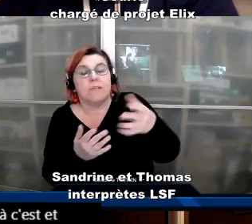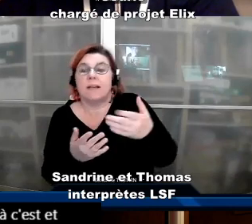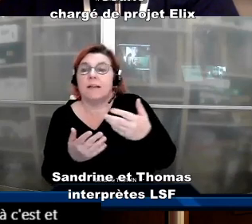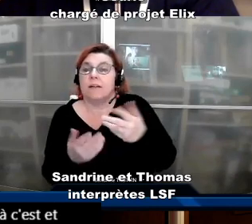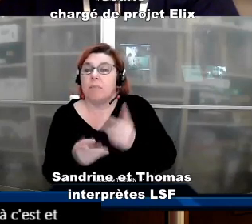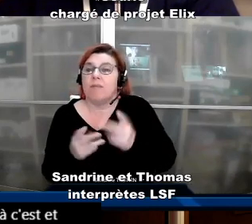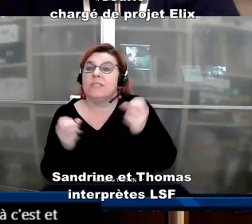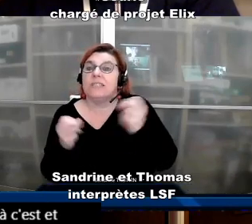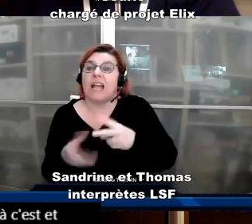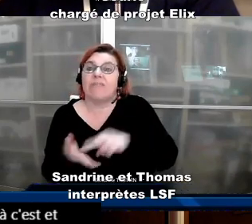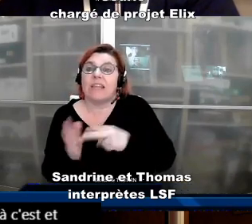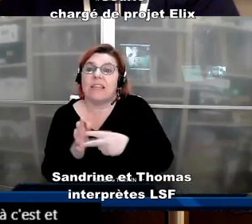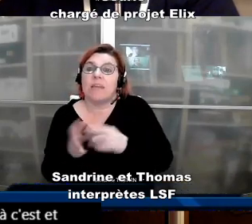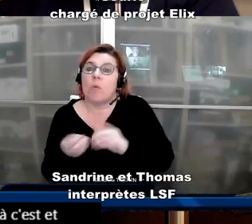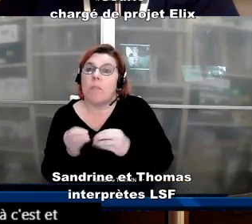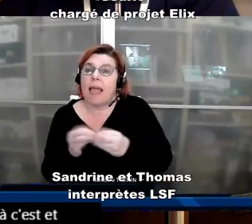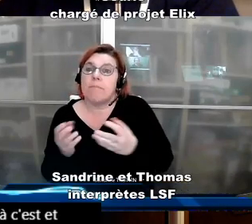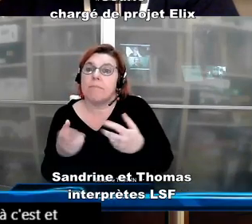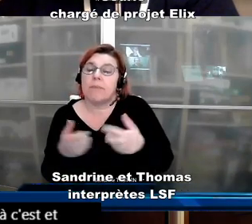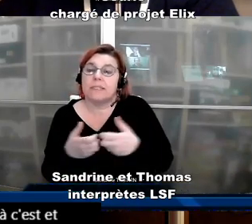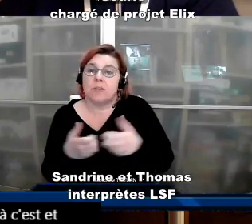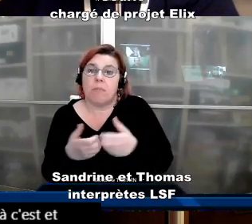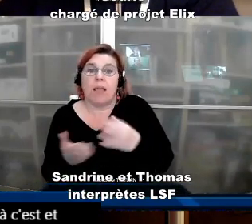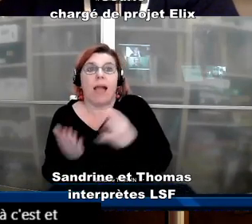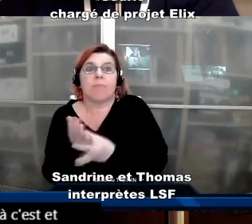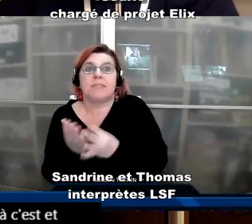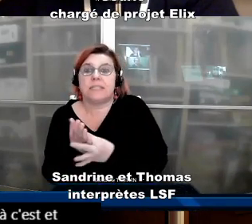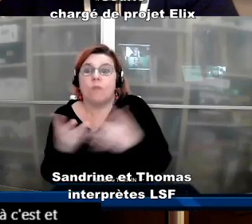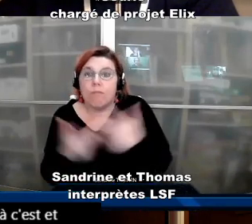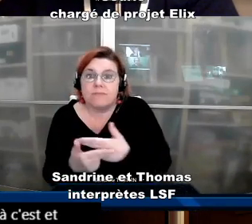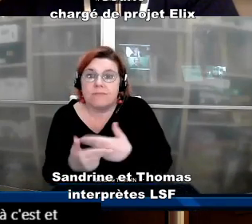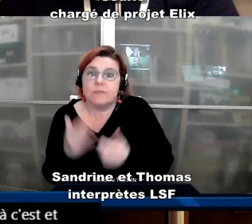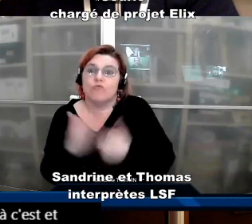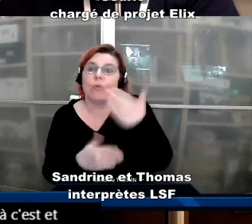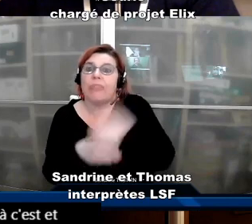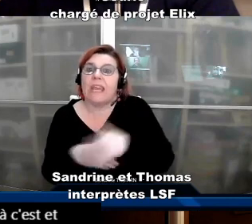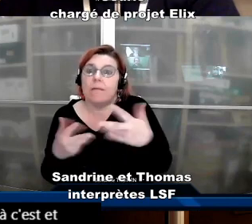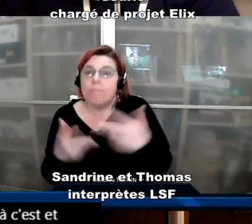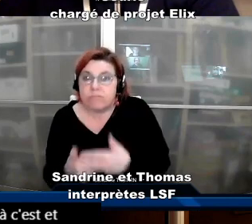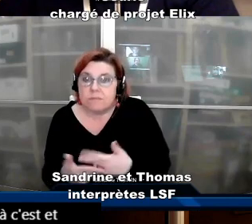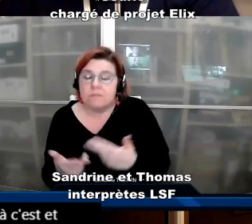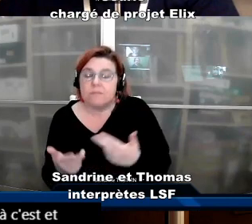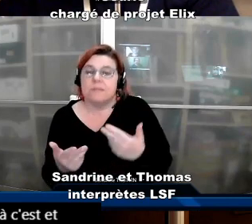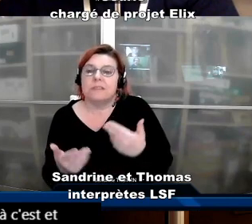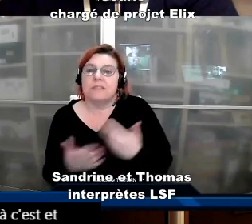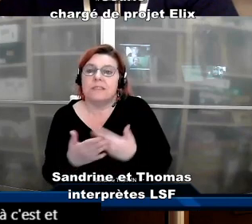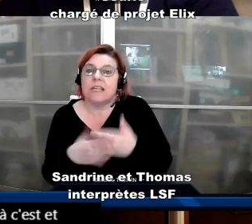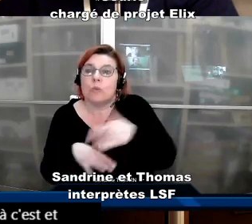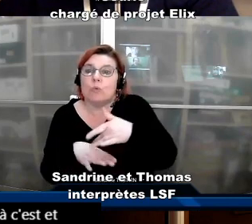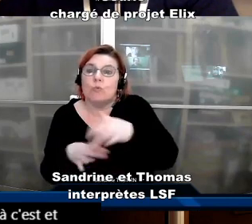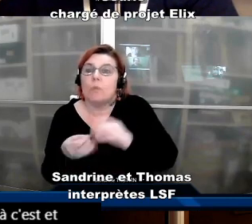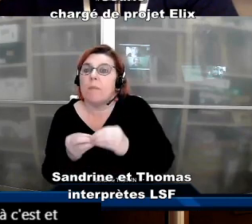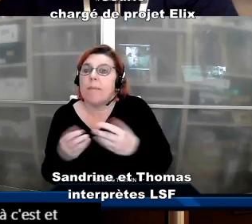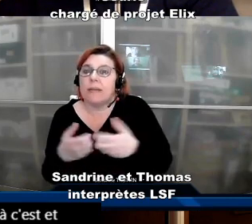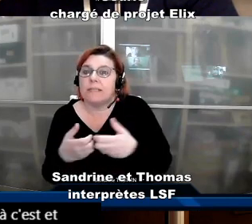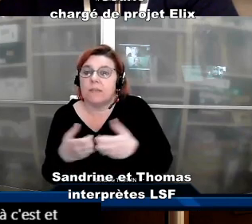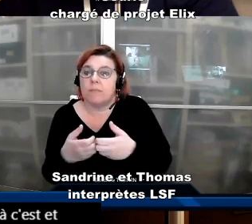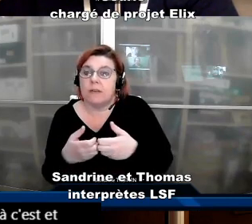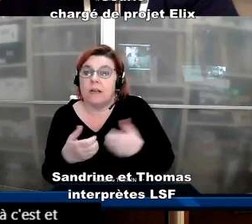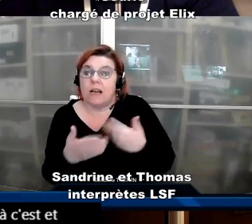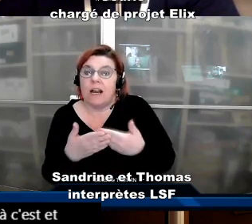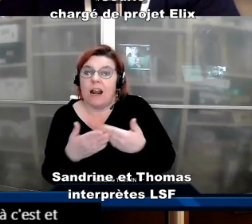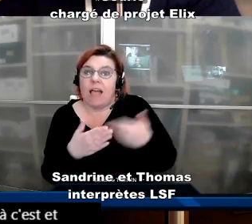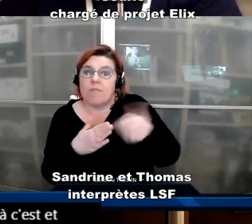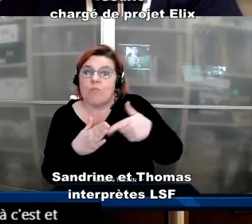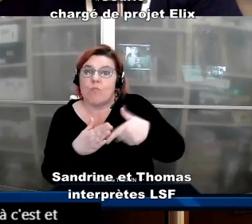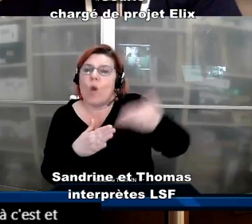techniques et l'application n'est plus disponible pendant une journée. Voilà, on a rencontré quelques soucis là ces derniers mois qui